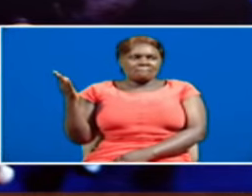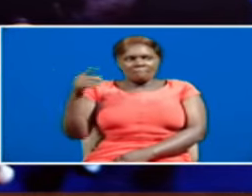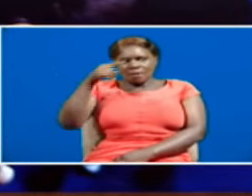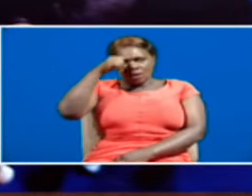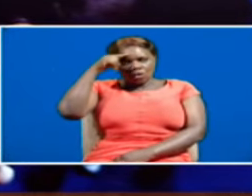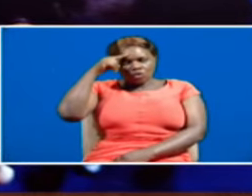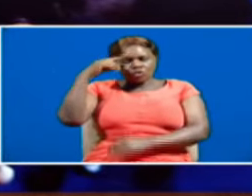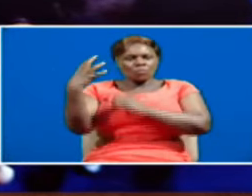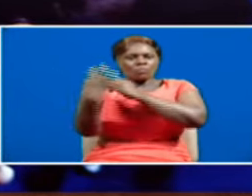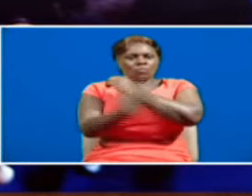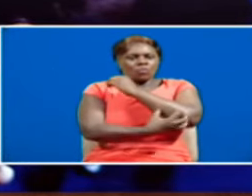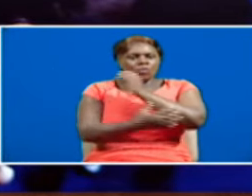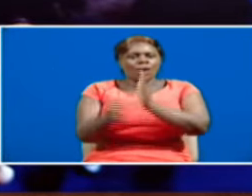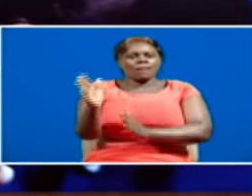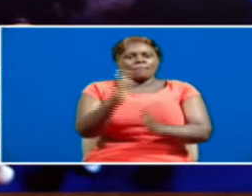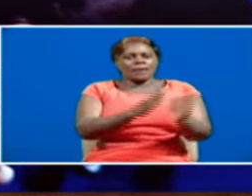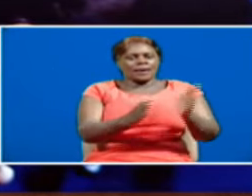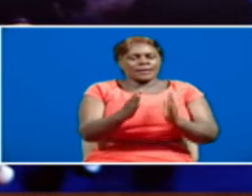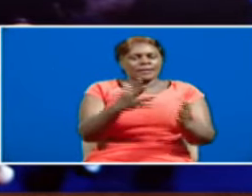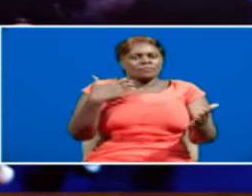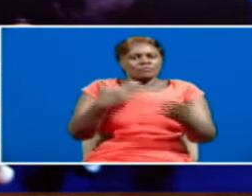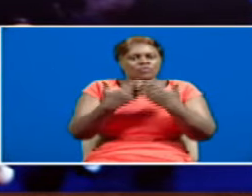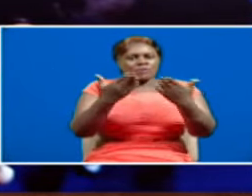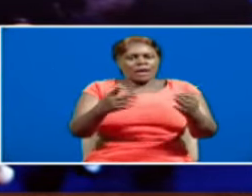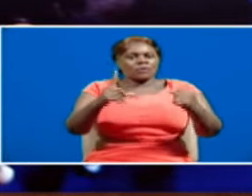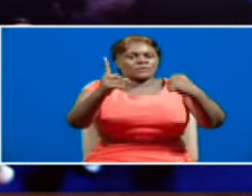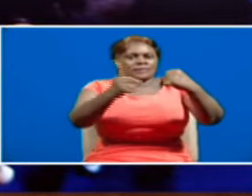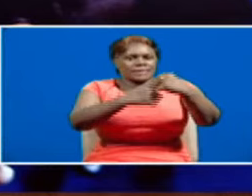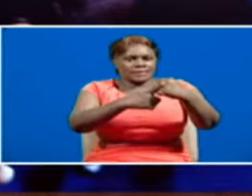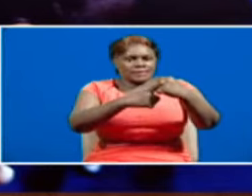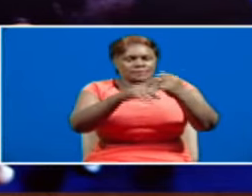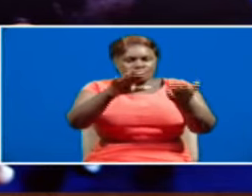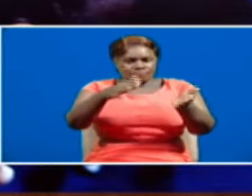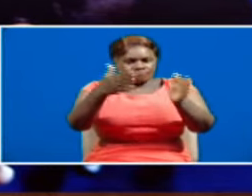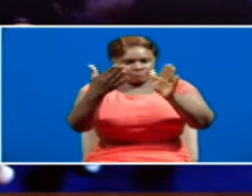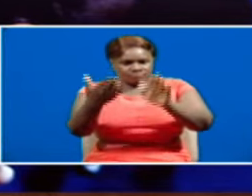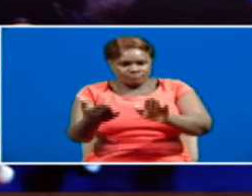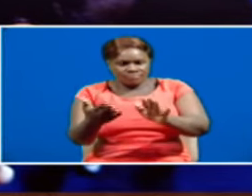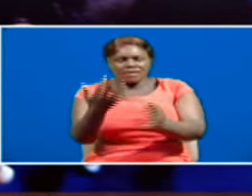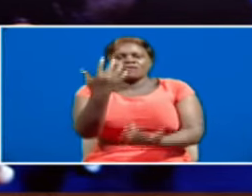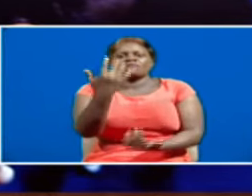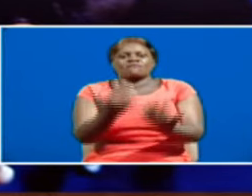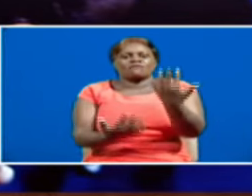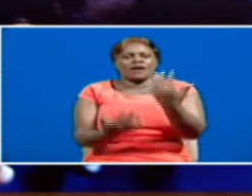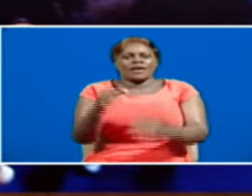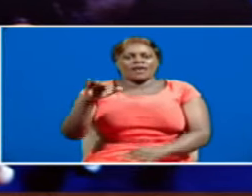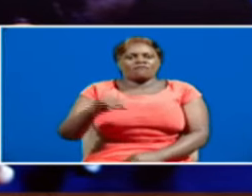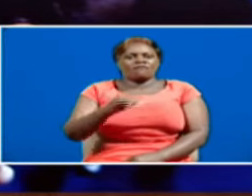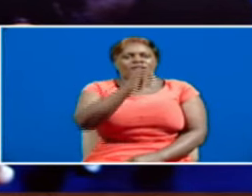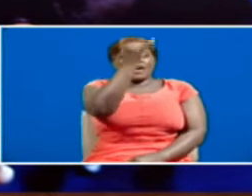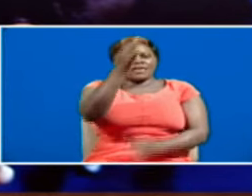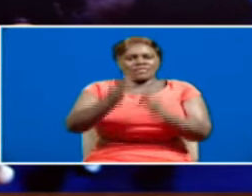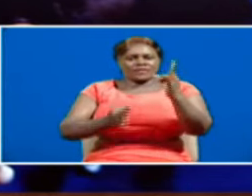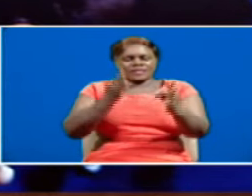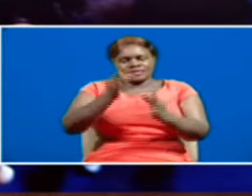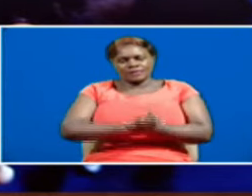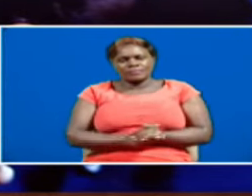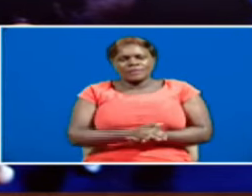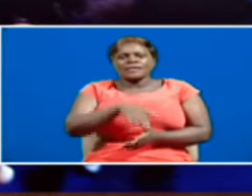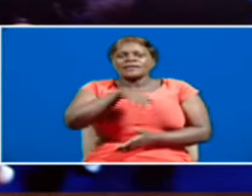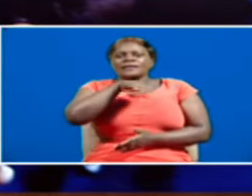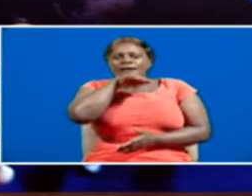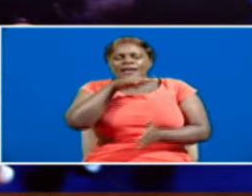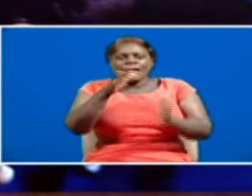na mpango duni wa miji. Kufikia sasa, watu sita wanaripotiwa kufariki kutokana na mkasa huo wa gesi kulipuka. Raila